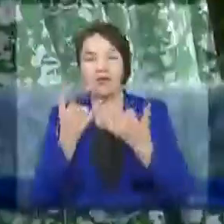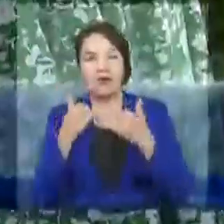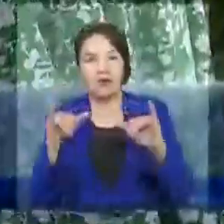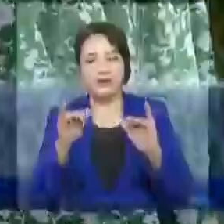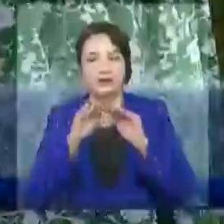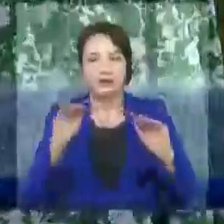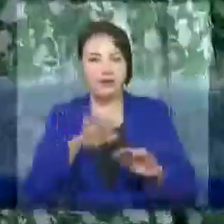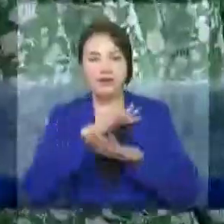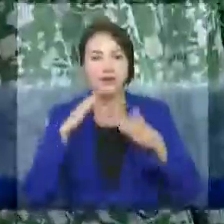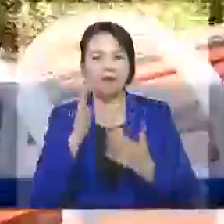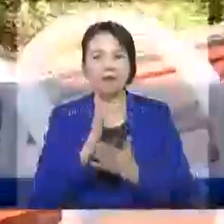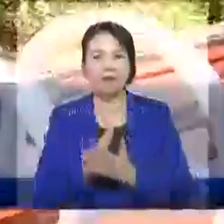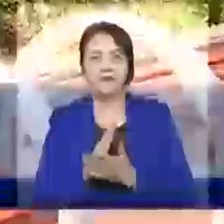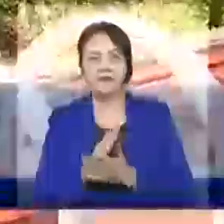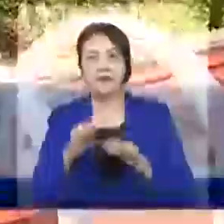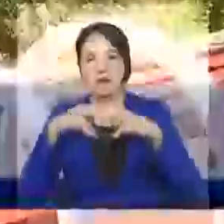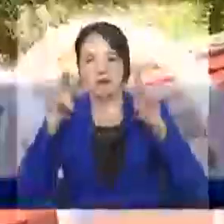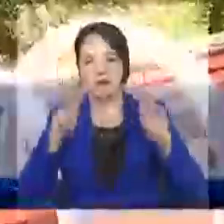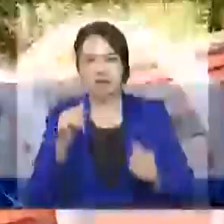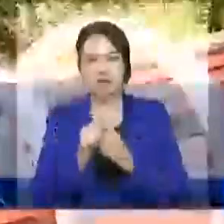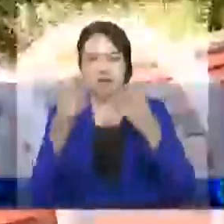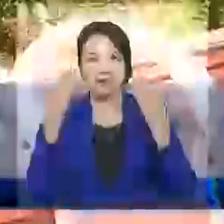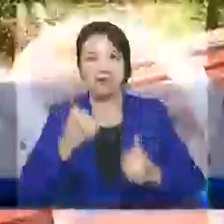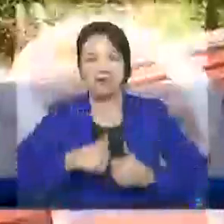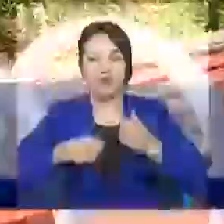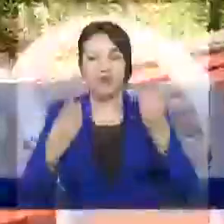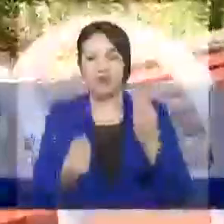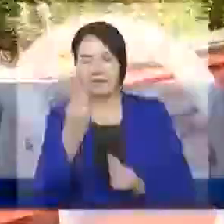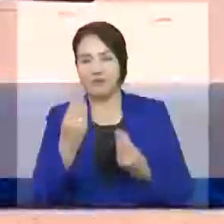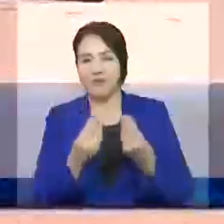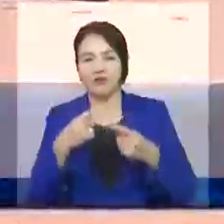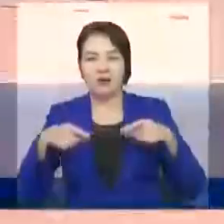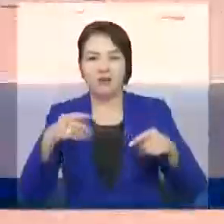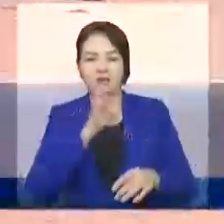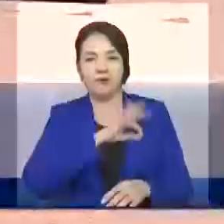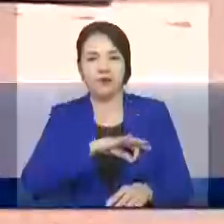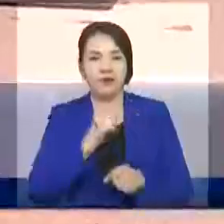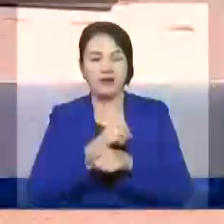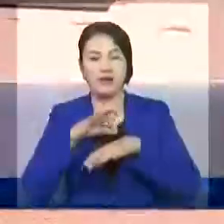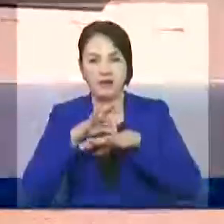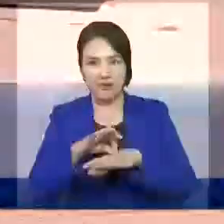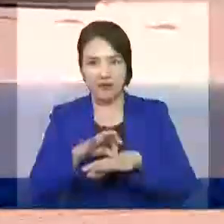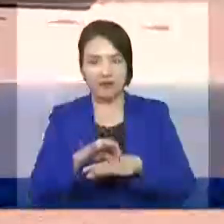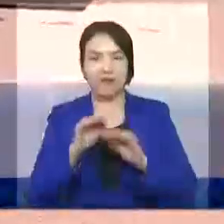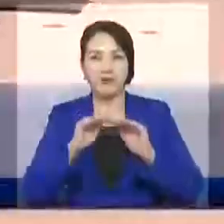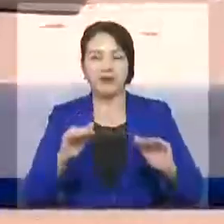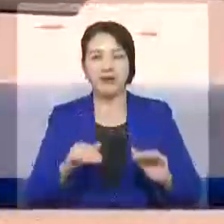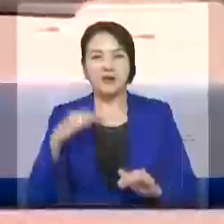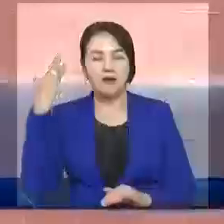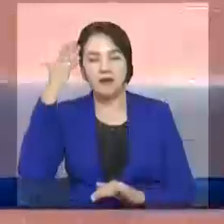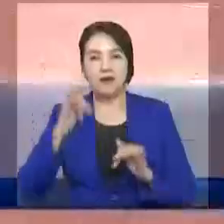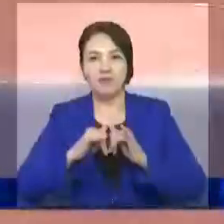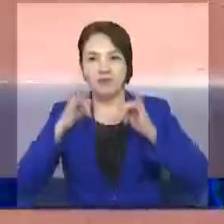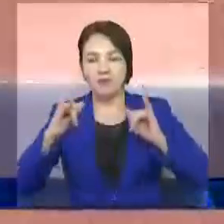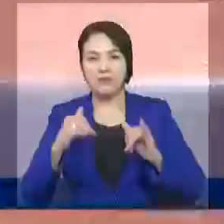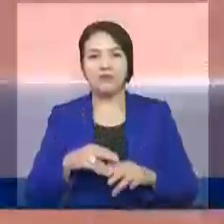қалдыратын балалар да көп. Қысқасы, лагердегі әр күн сайыспен, ойынмен және өзге де пайдалы істермен өтіп жатыр. Балалардың ой өрісін дамытуға